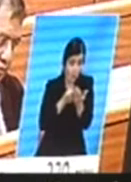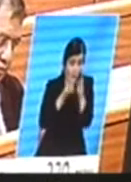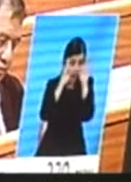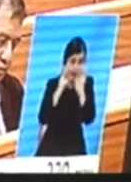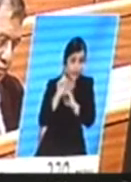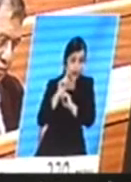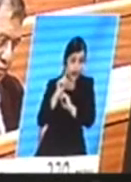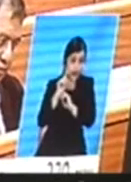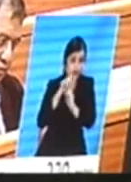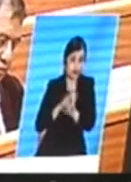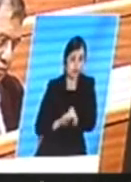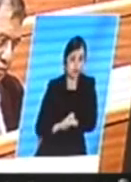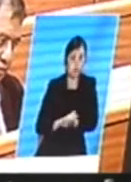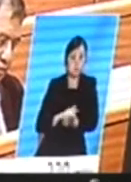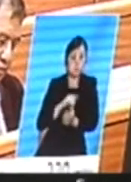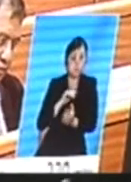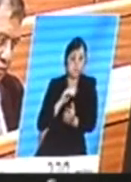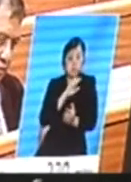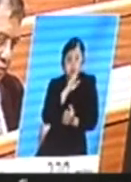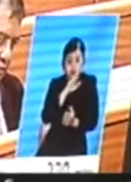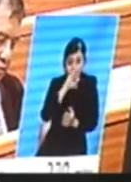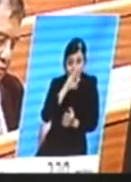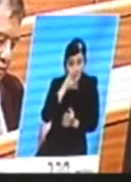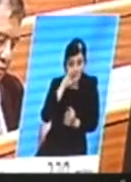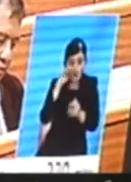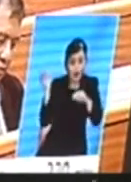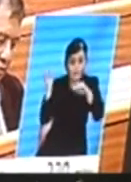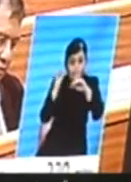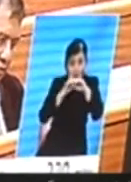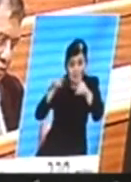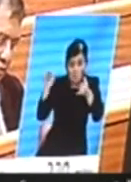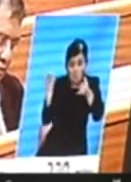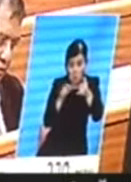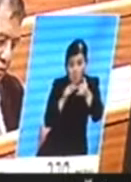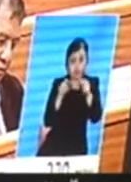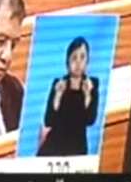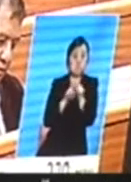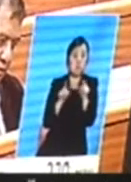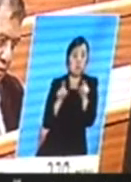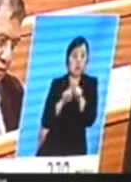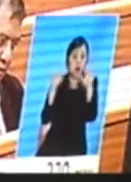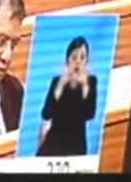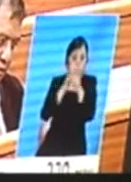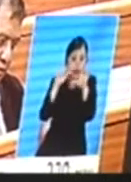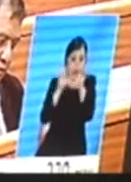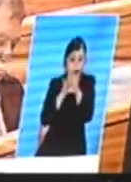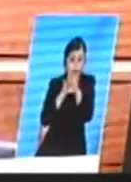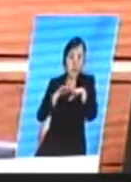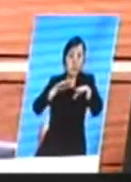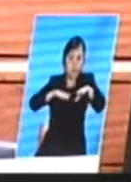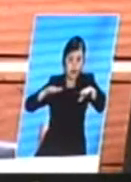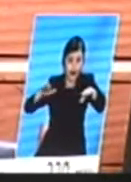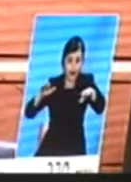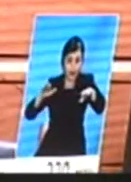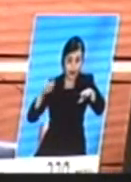ปีจะไม่ต้องรับโทษหากทั้งคู่นั้นยินยอมสมรสกันจะกลายเป็นปัญหาตามมาเพราะว่าผลักดันให้เกิดการสมรสในวั